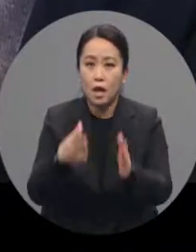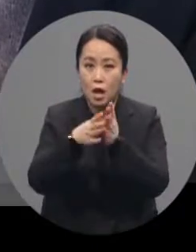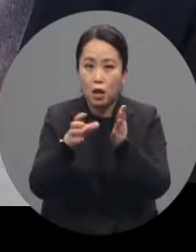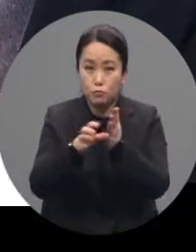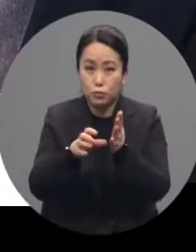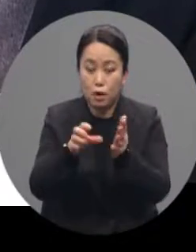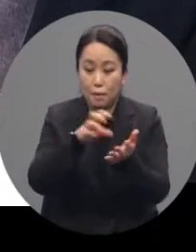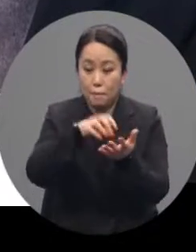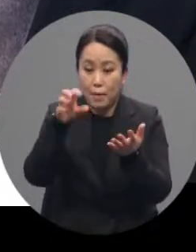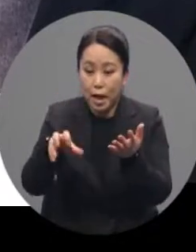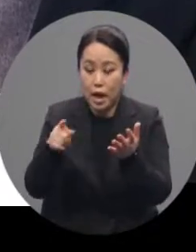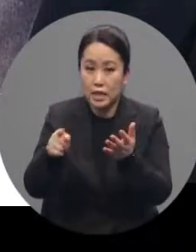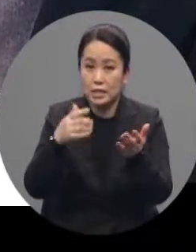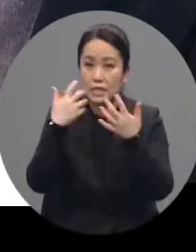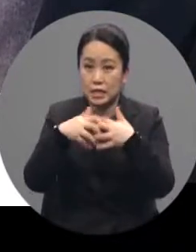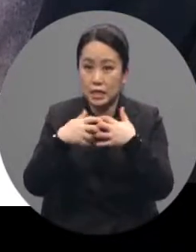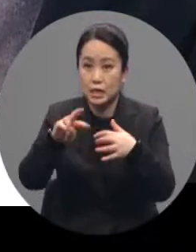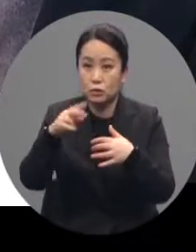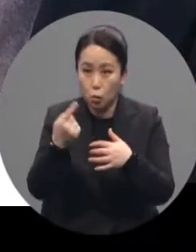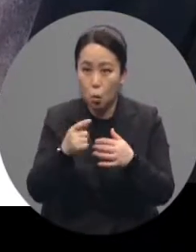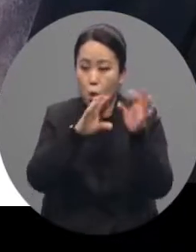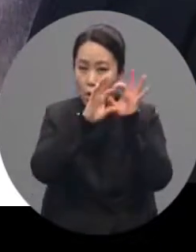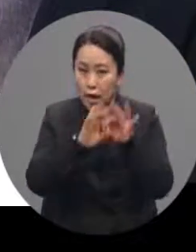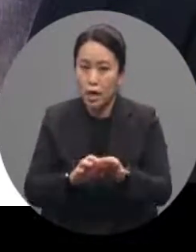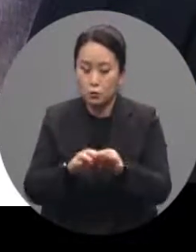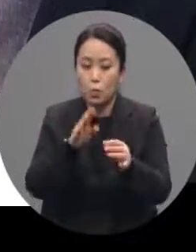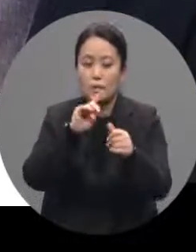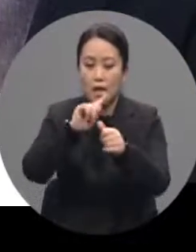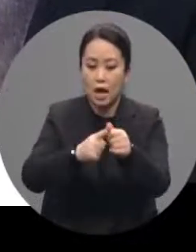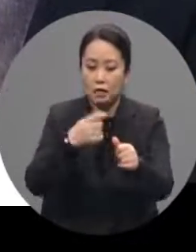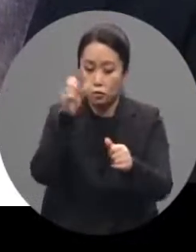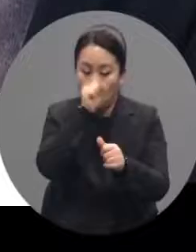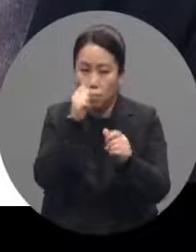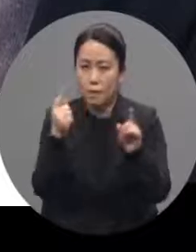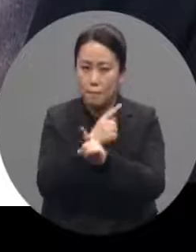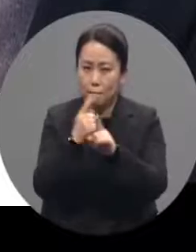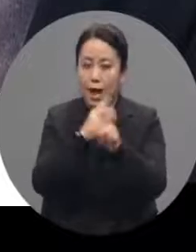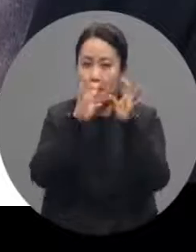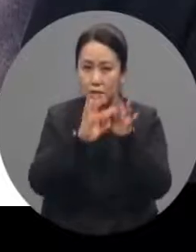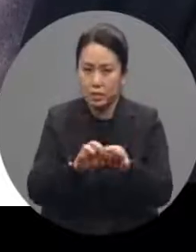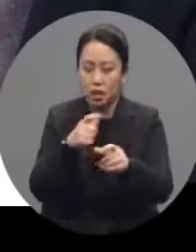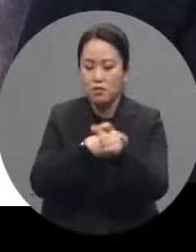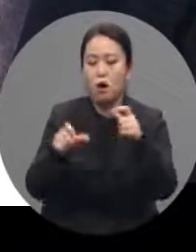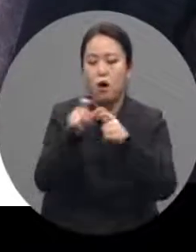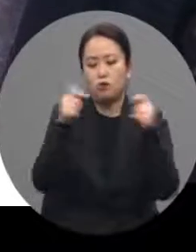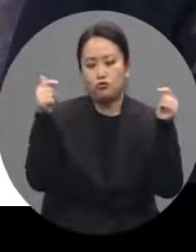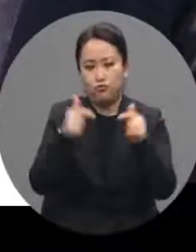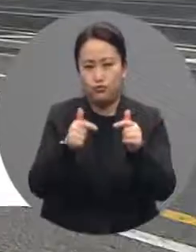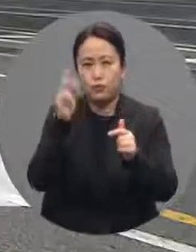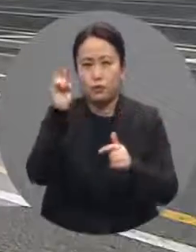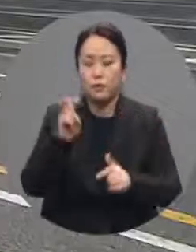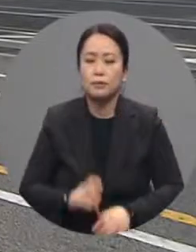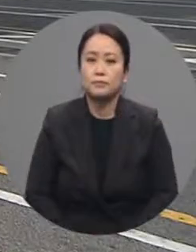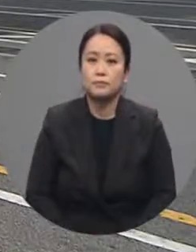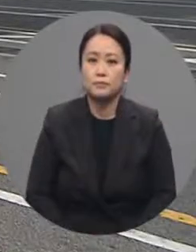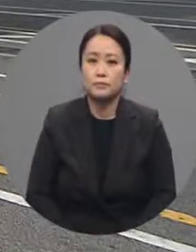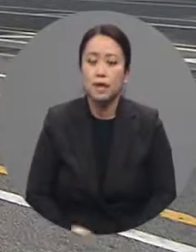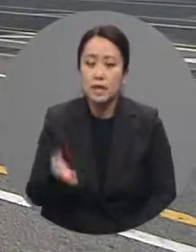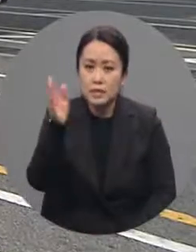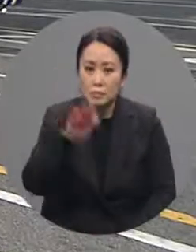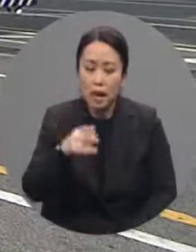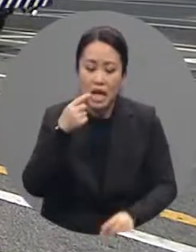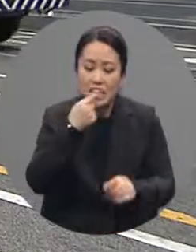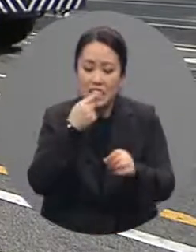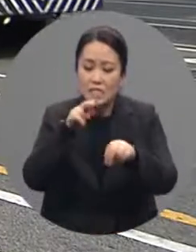대해서도 지속적으로 친환경 연료로 전환을 함으로 인해서 부산항의 미세먼지는 더욱더 줄어들 것으로 예상하고 있습니다. 다만